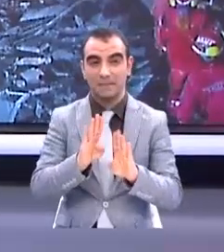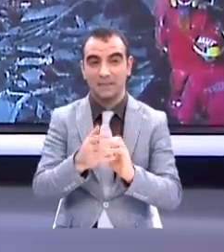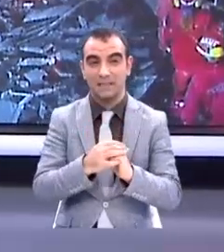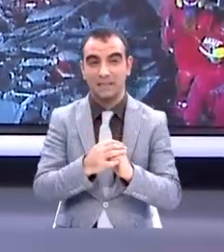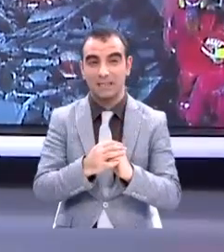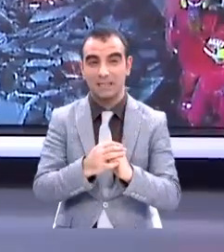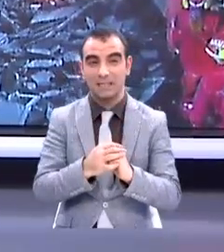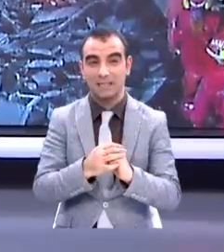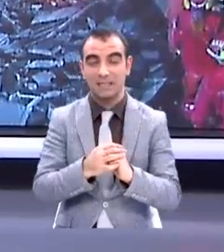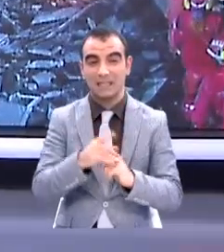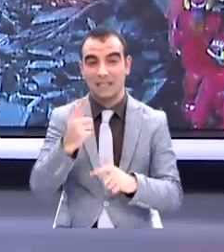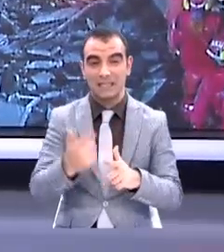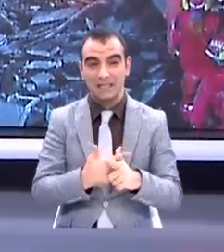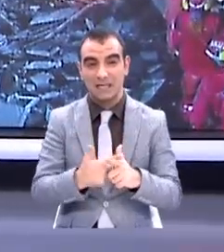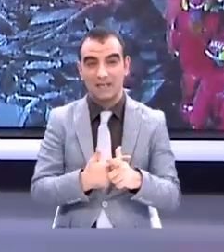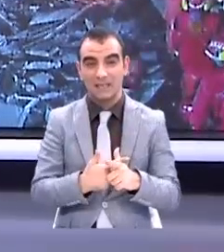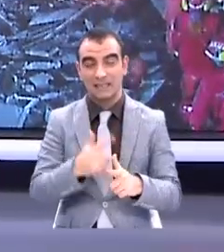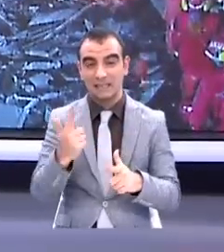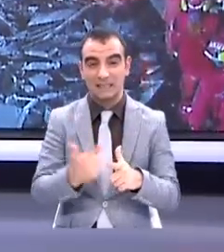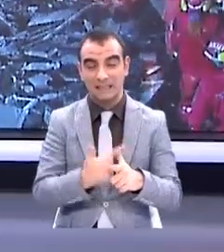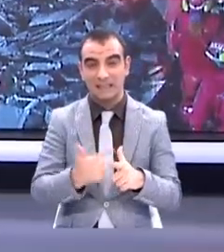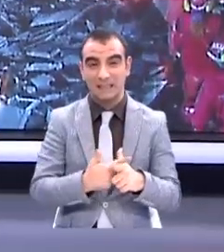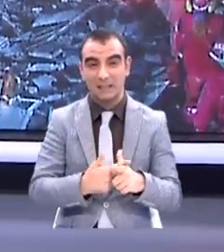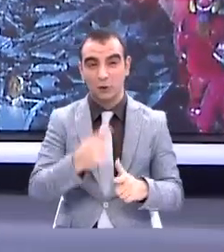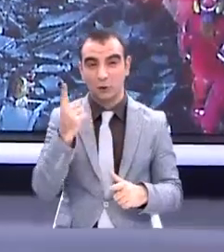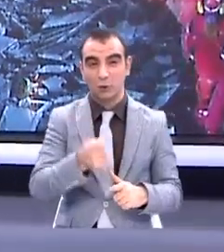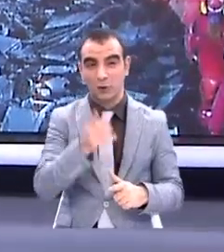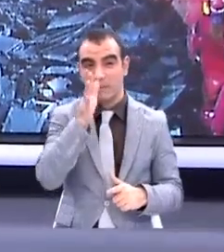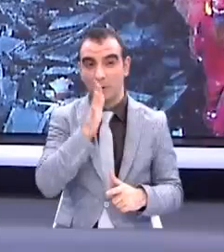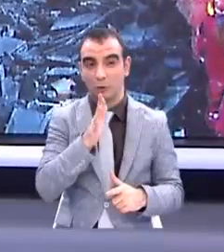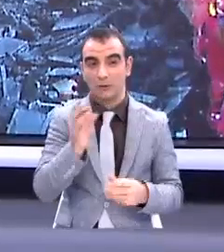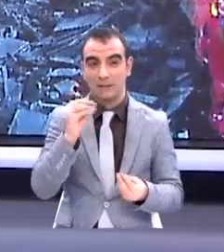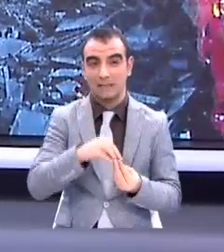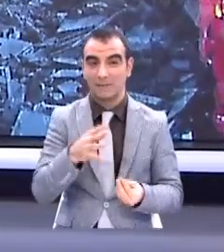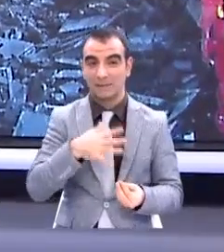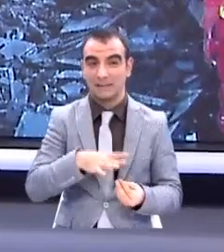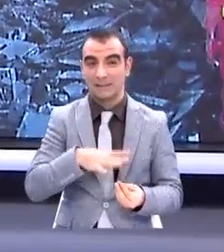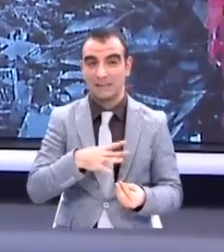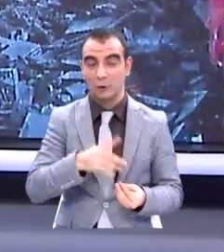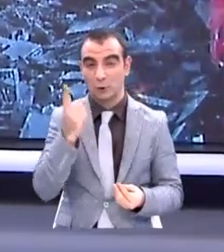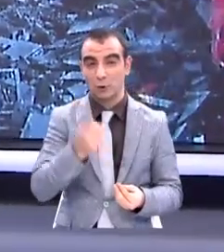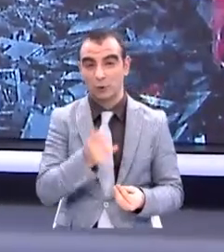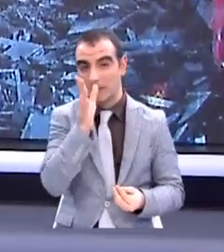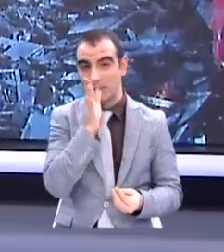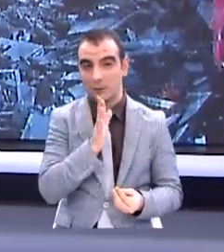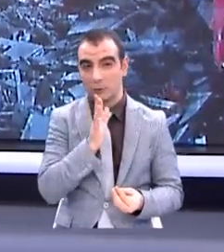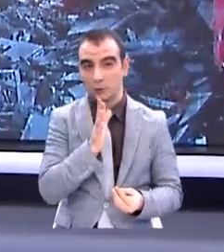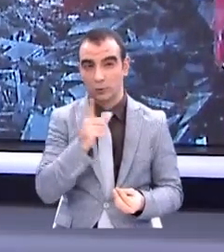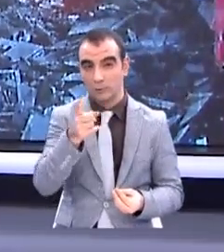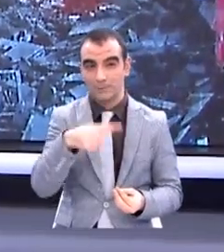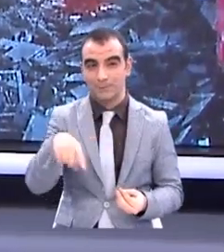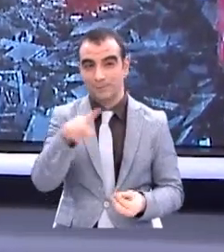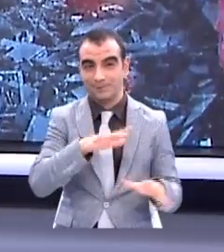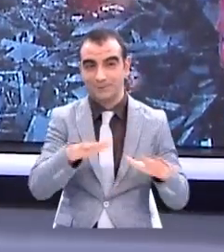aşındırmaya çalışan kiracılar kiracılardan %500 zam isteyen Ev sahipleri %500 onlar